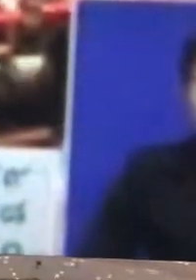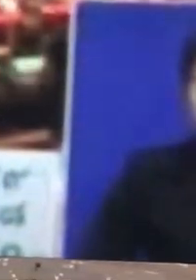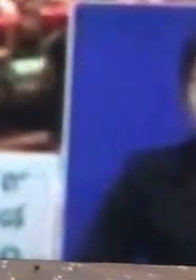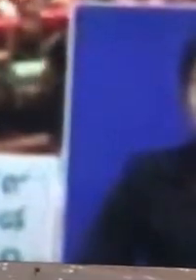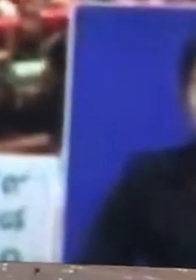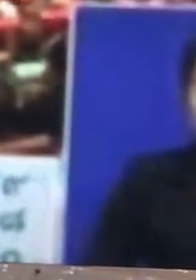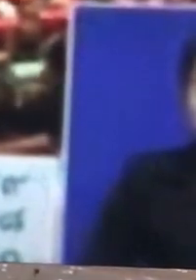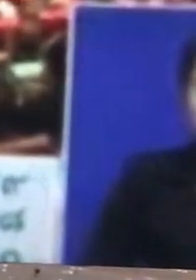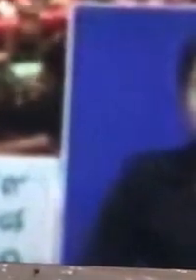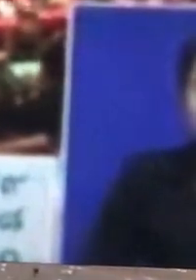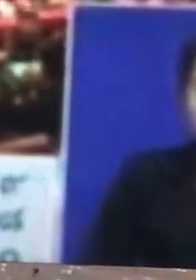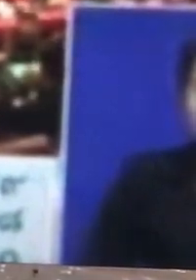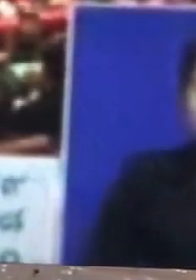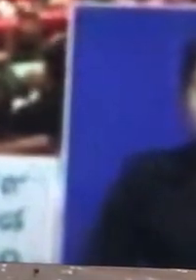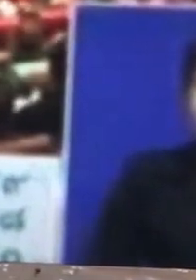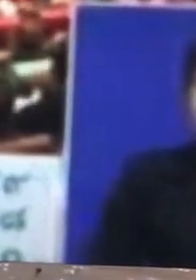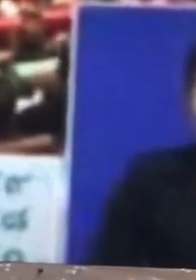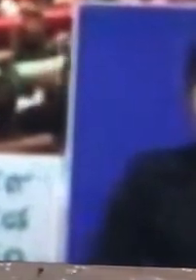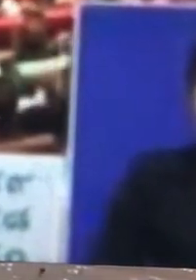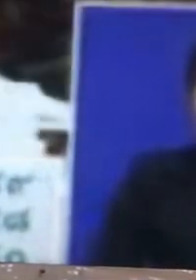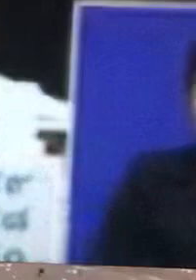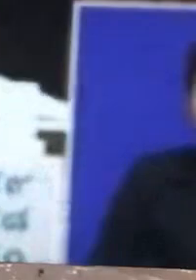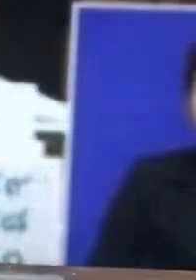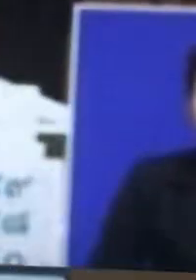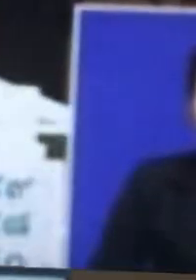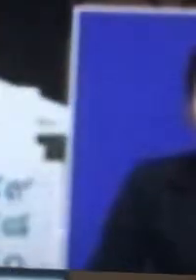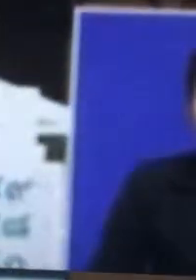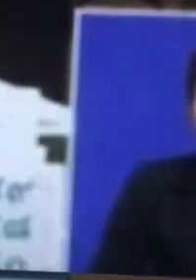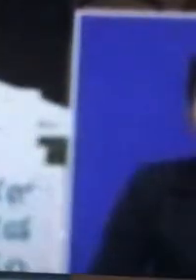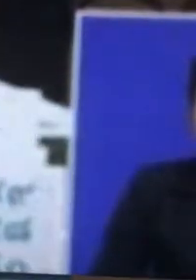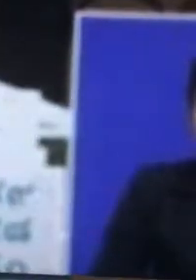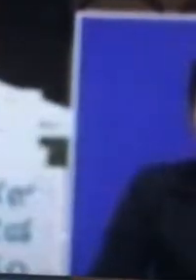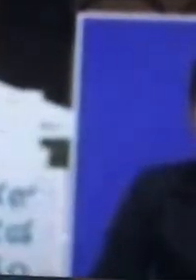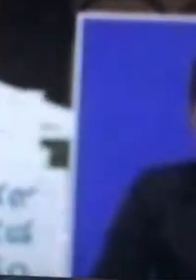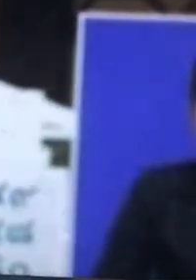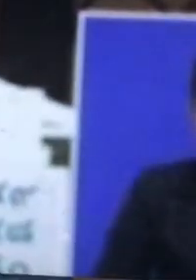กระบวนการเสนอชื่อมีเพิ่มเติมไหมครับ